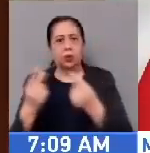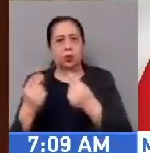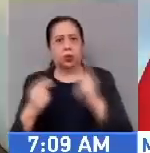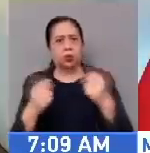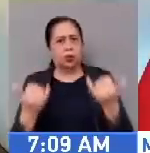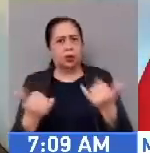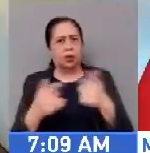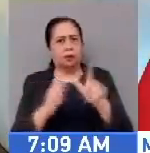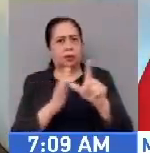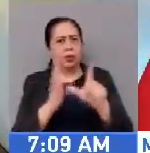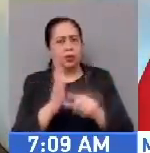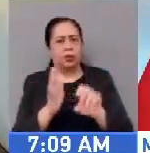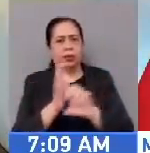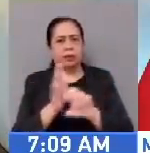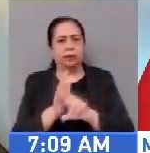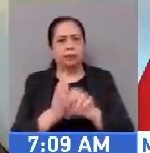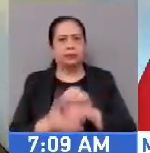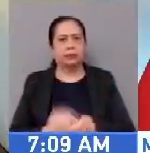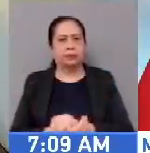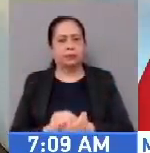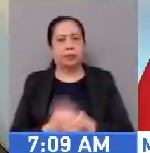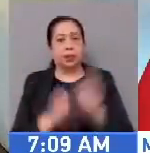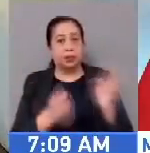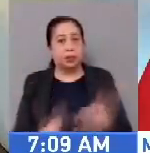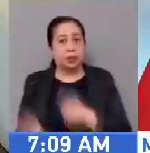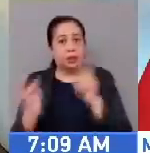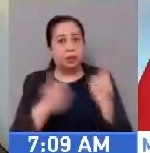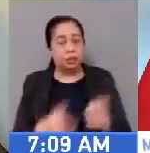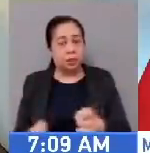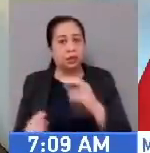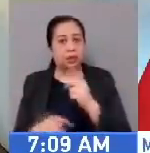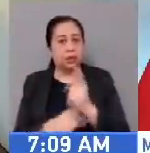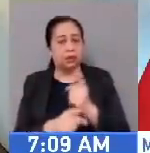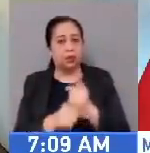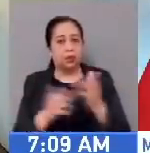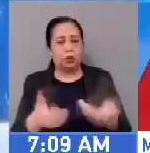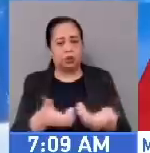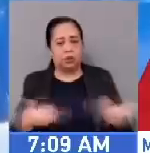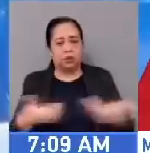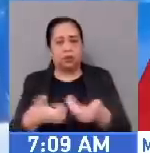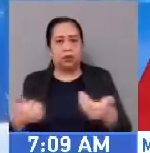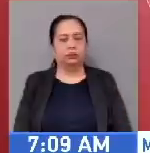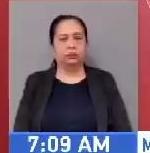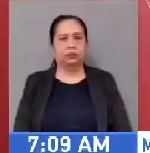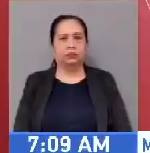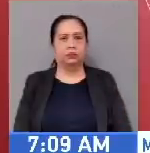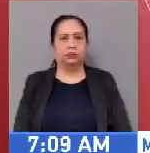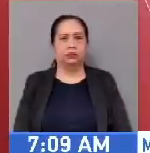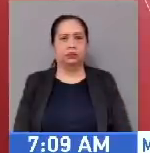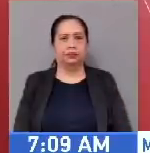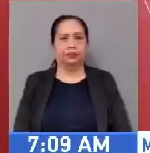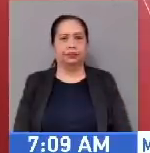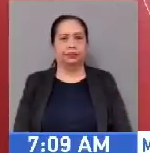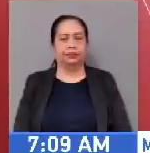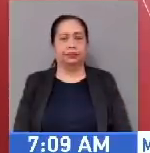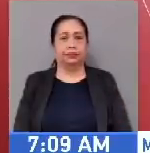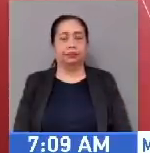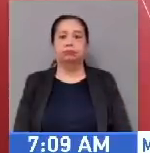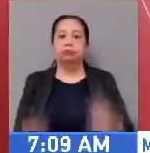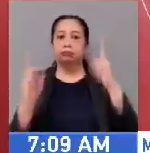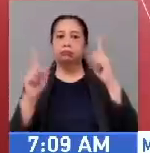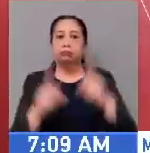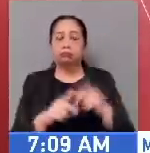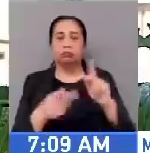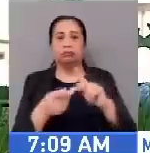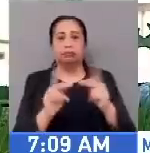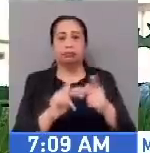tulad ng recycling at tamang pag-iwalay ng mga basura. Sangayon ang magkatandem na Senador Ping Lacson